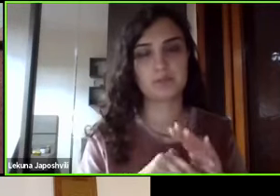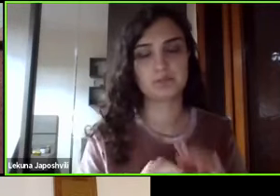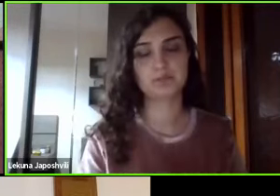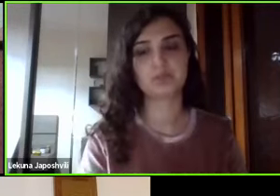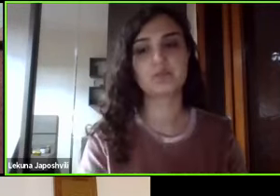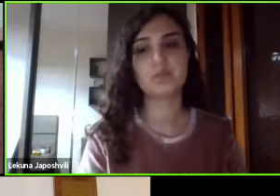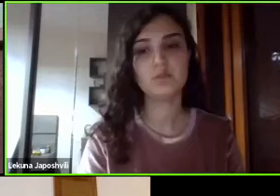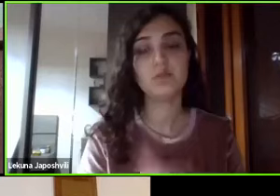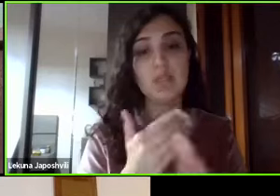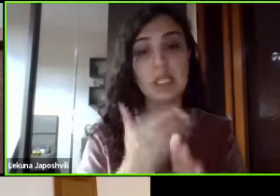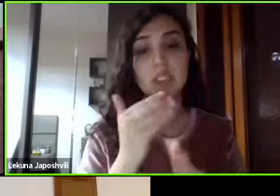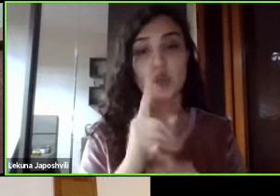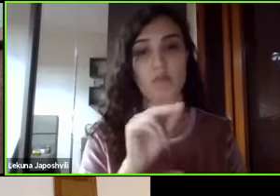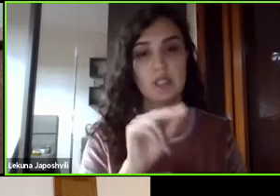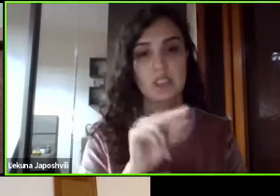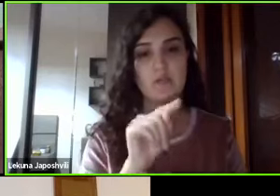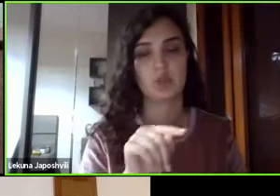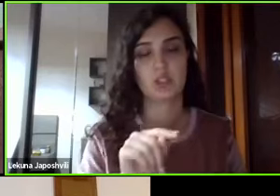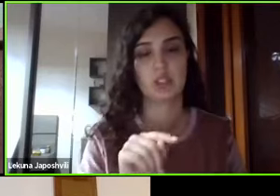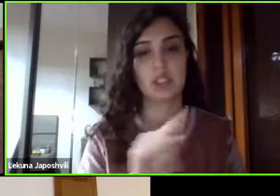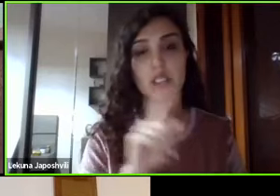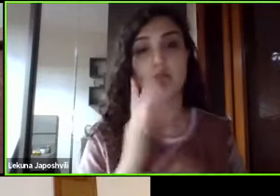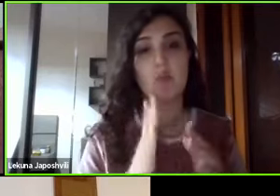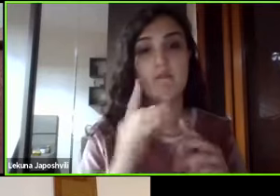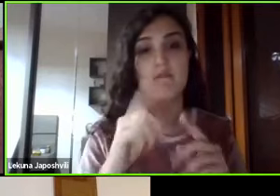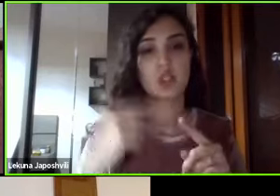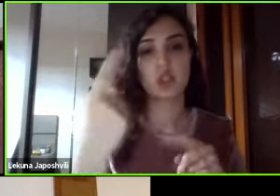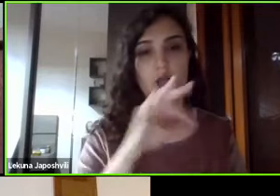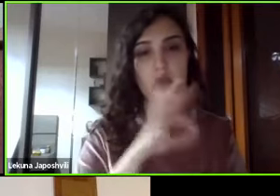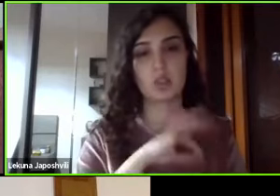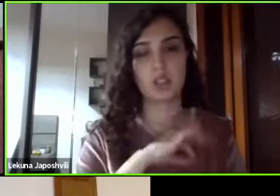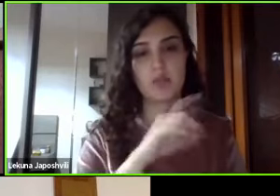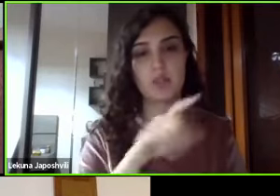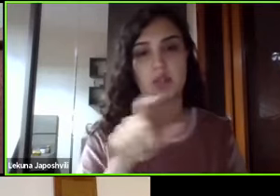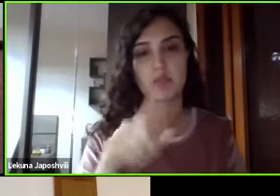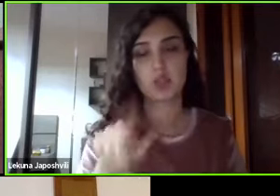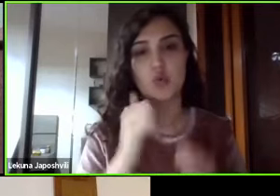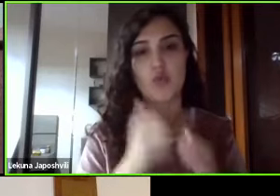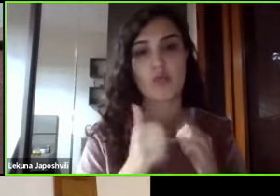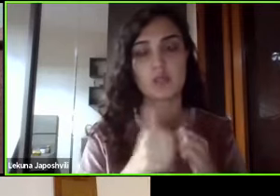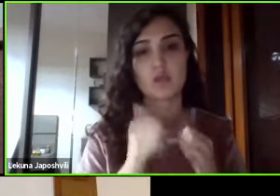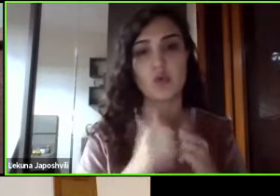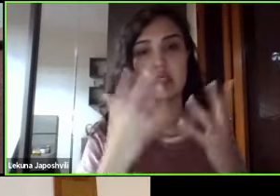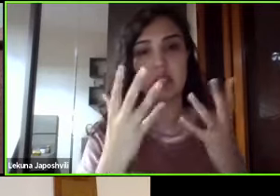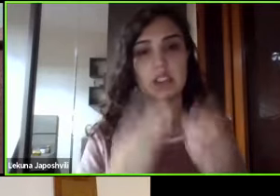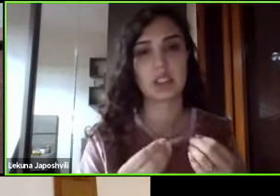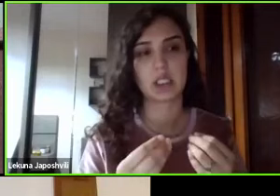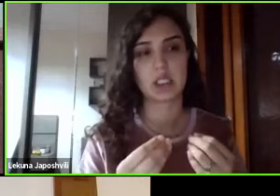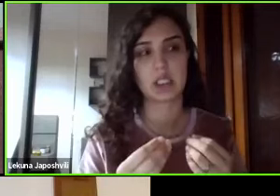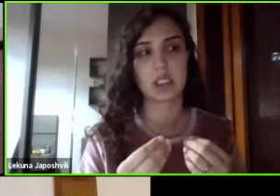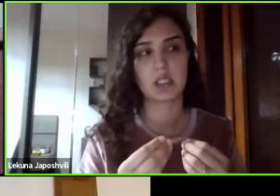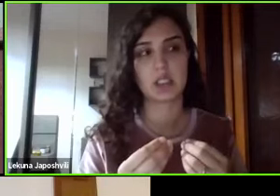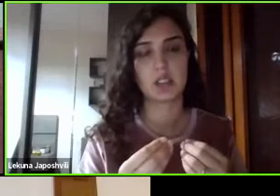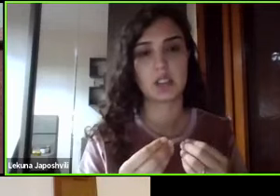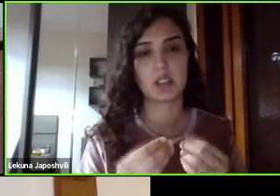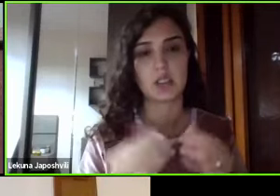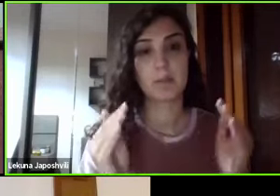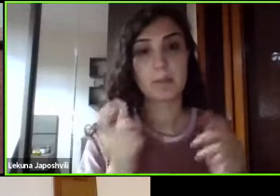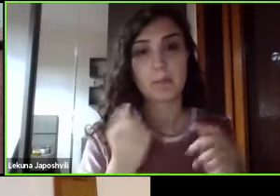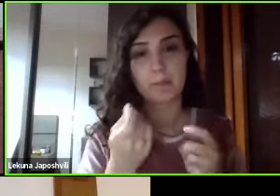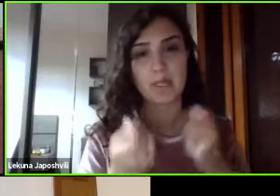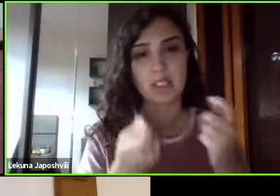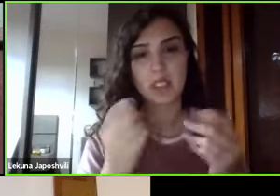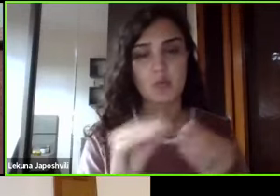პრობლემები ნენელა, რომ ვასწავლოთ ეს. რაც მომავალში გამოადგება ადამიანს ყოველთვის, ყოველი დღე თავის რო ახალ ცუ პატარა პრობლემებია და